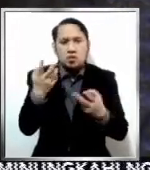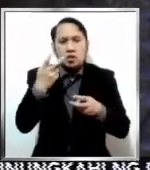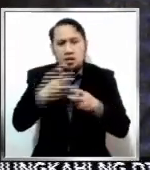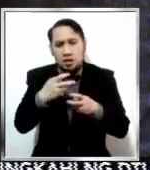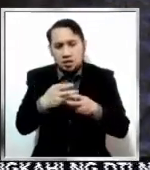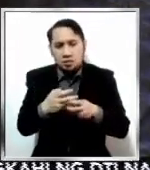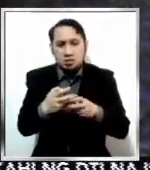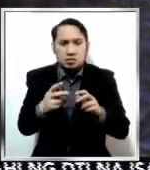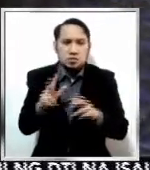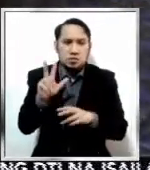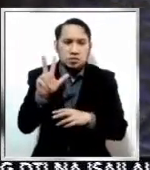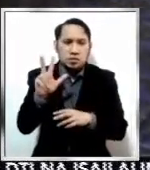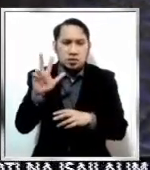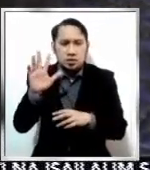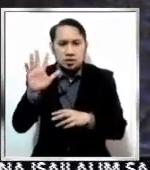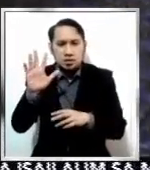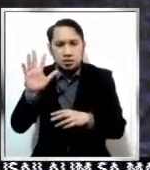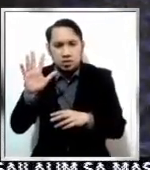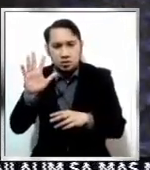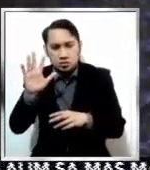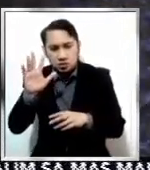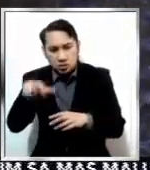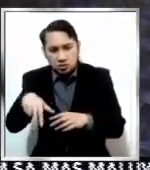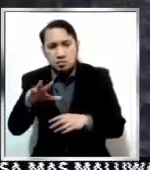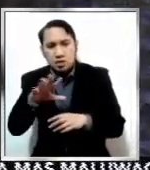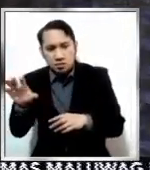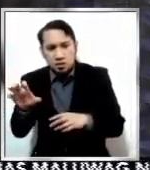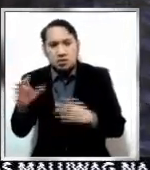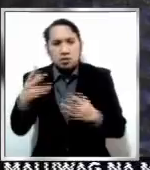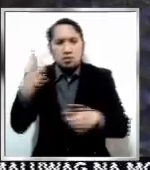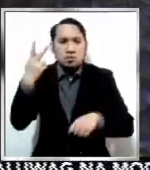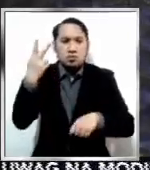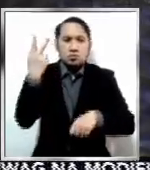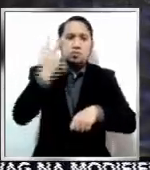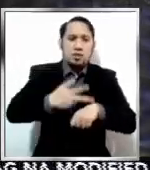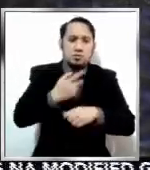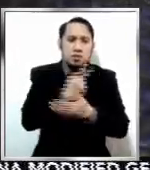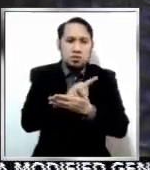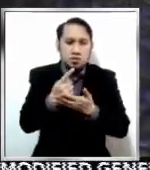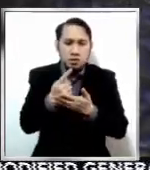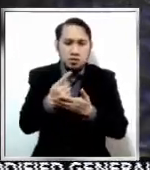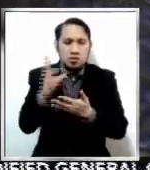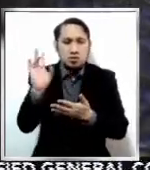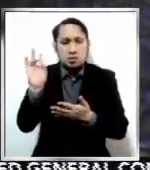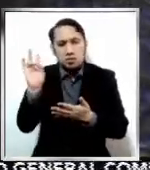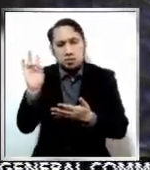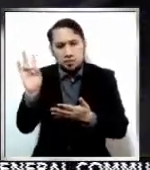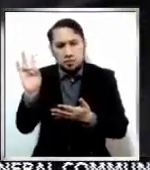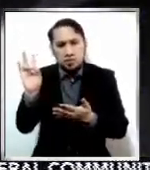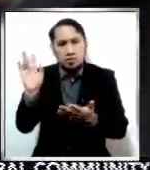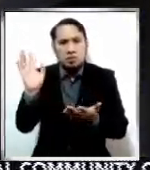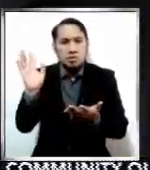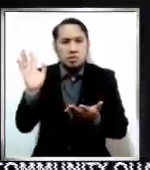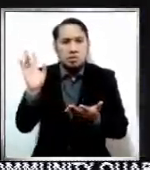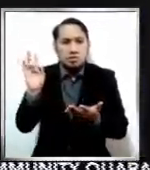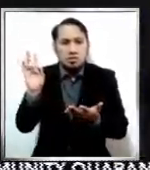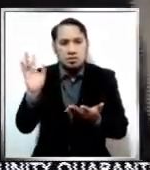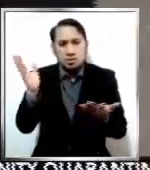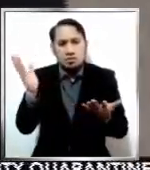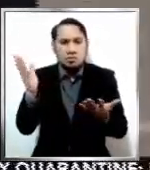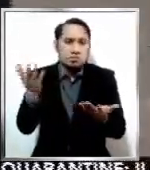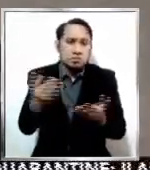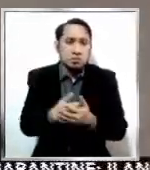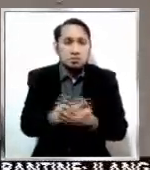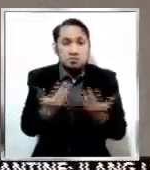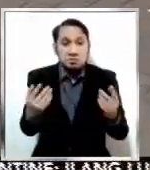per dialysis, twice a week, the 7K, wala po kaming ganung kalaking pera. Pero hanggang Disyembre lang